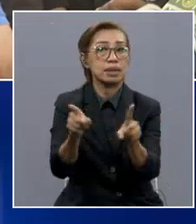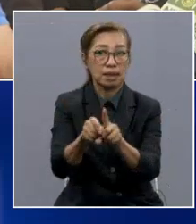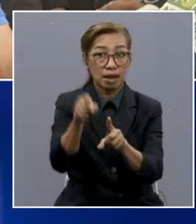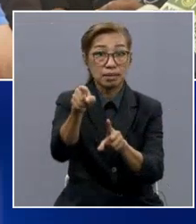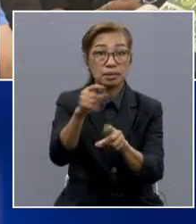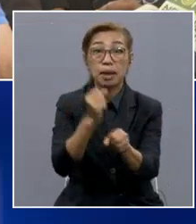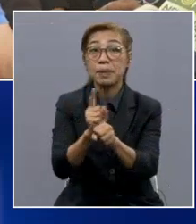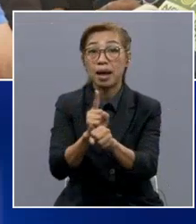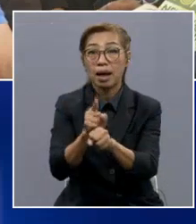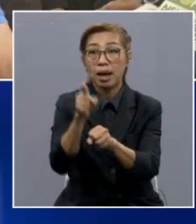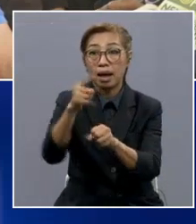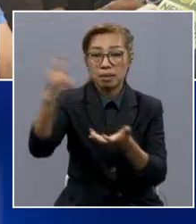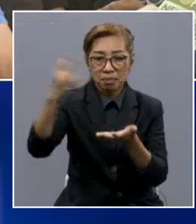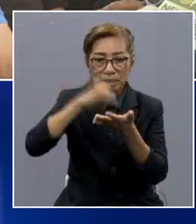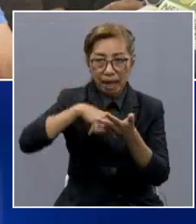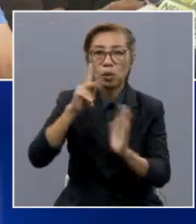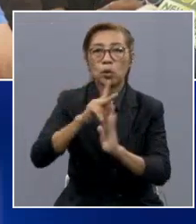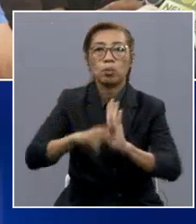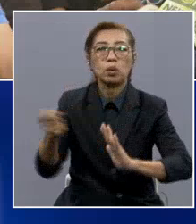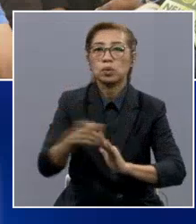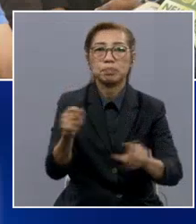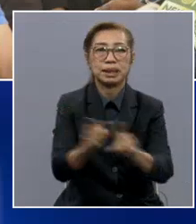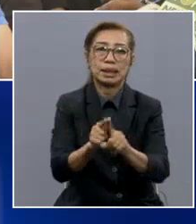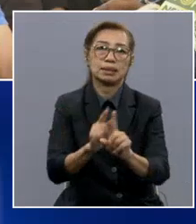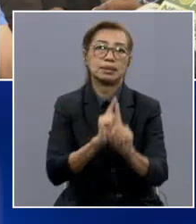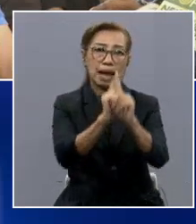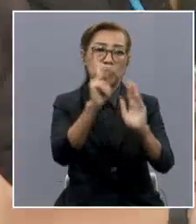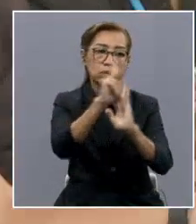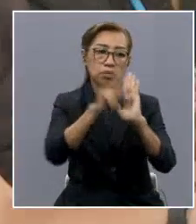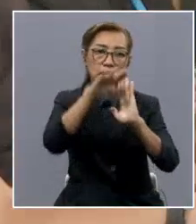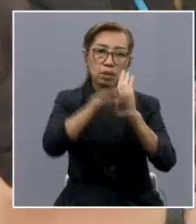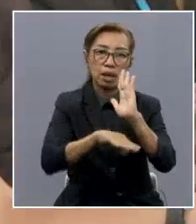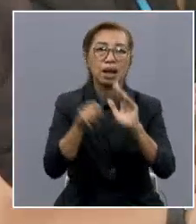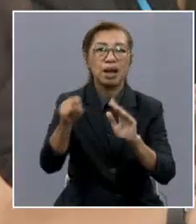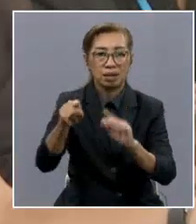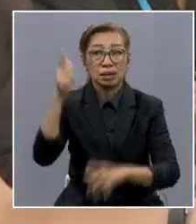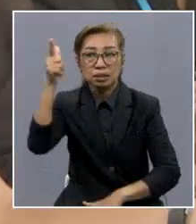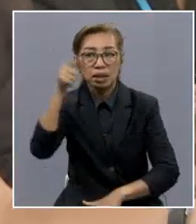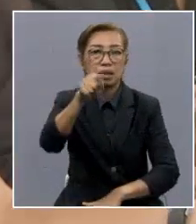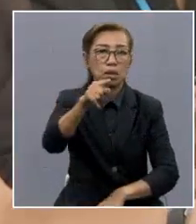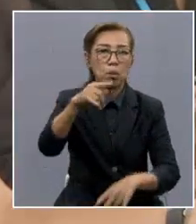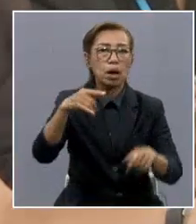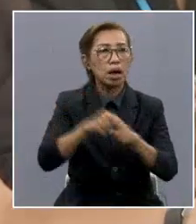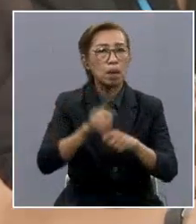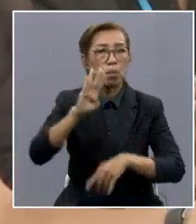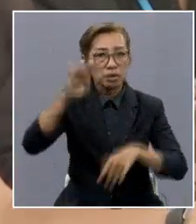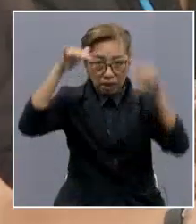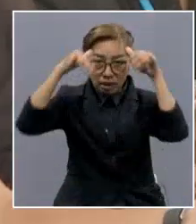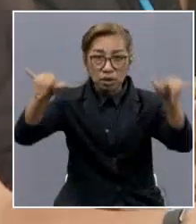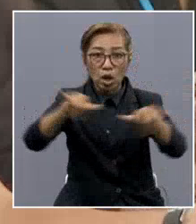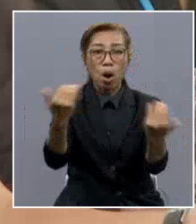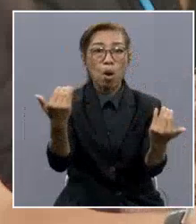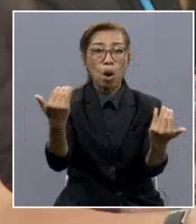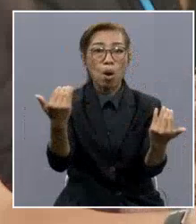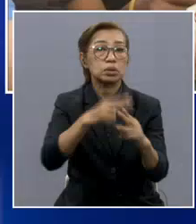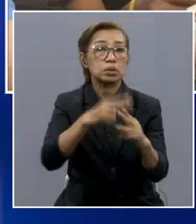แบบรับโทษที่ตัวเองได้ทำเอาไว ้เป็นตามกระบวนการนะครับแล้วก็เปรียบเทียบเหมือนกับบอสทายาทกระทิงแดงด้วยที่มองว่าเป็นแบบเรื่องของคนหนี